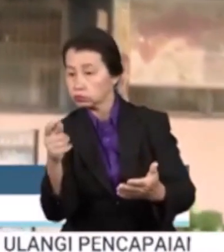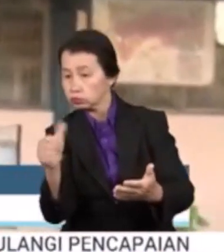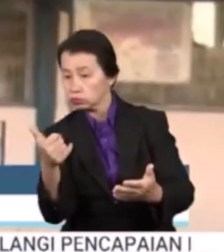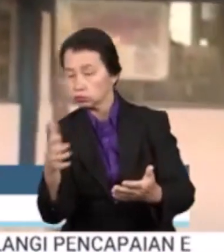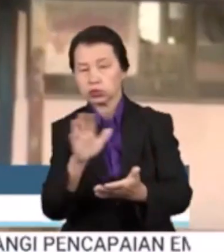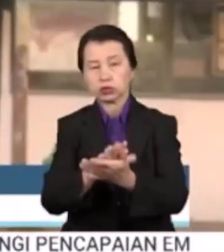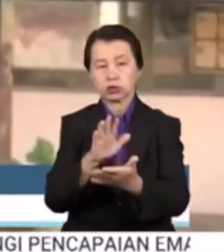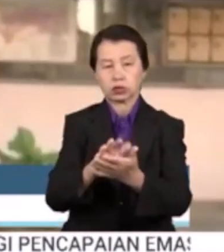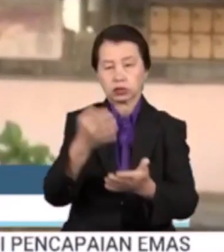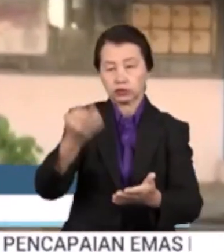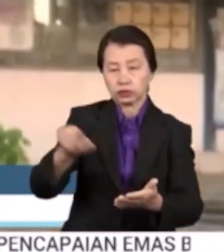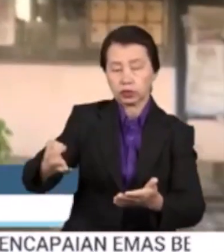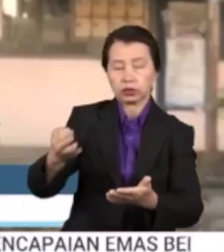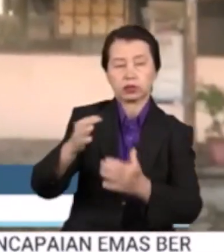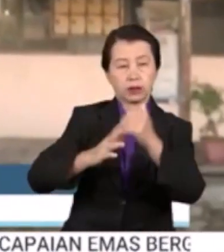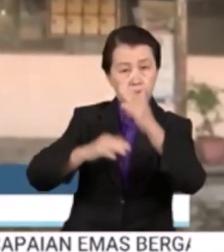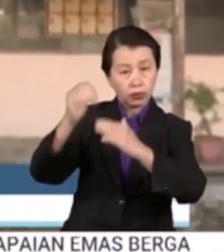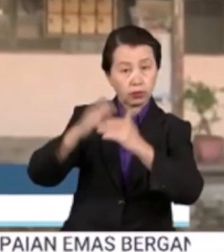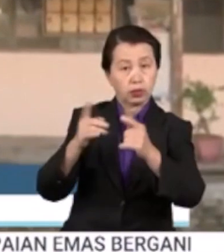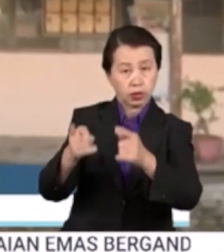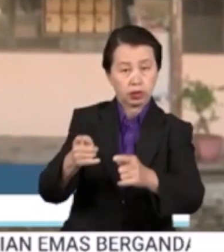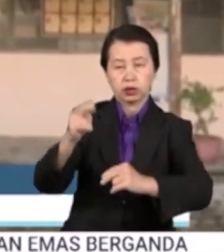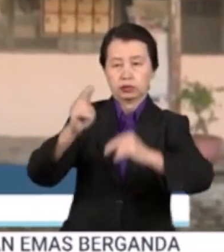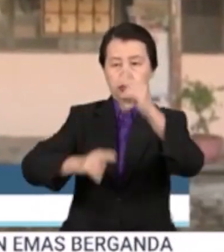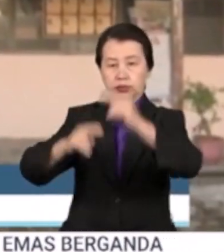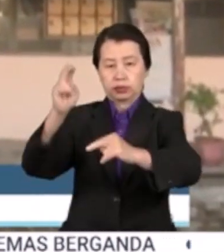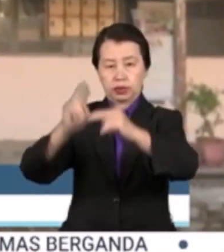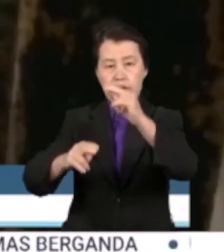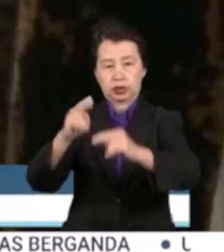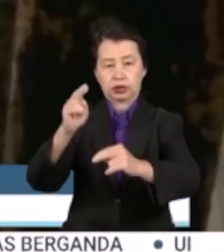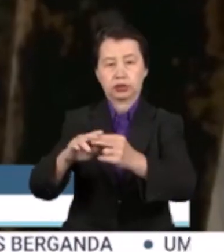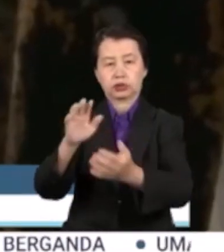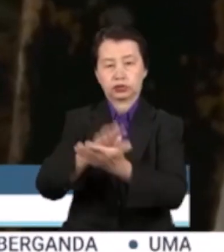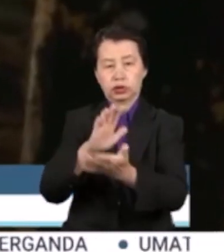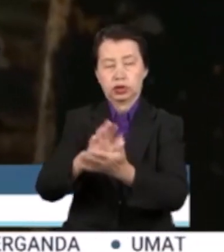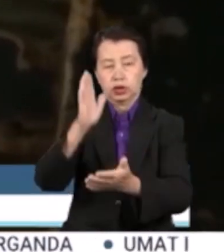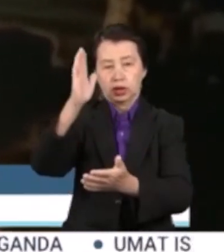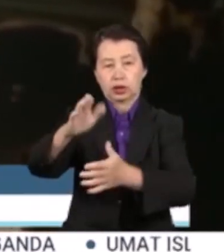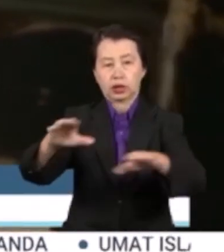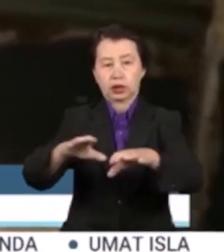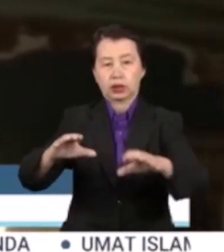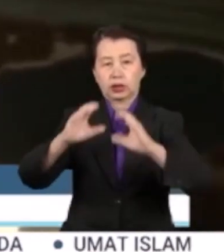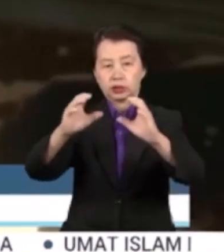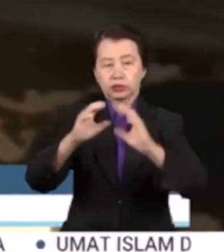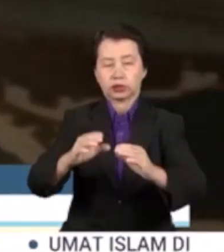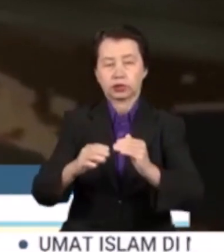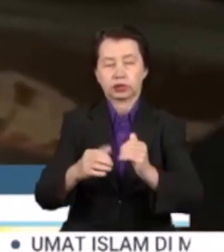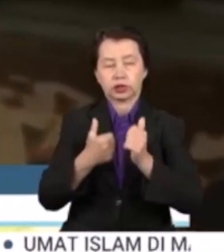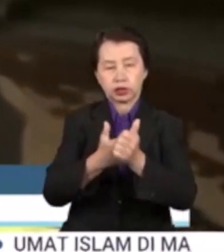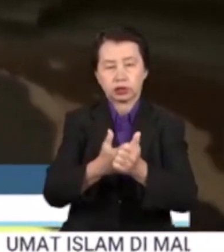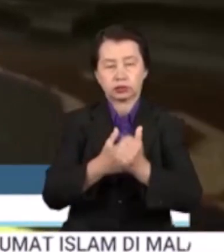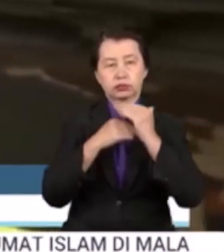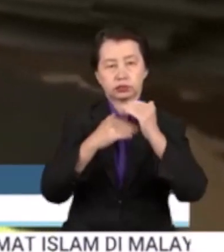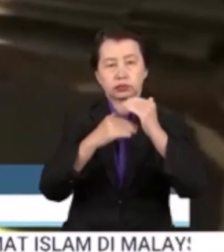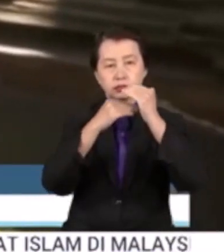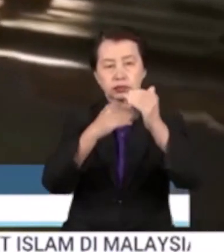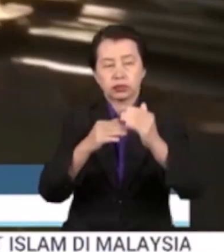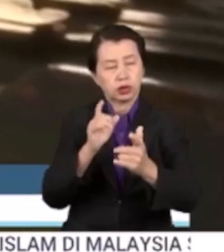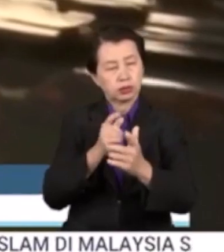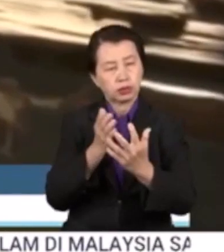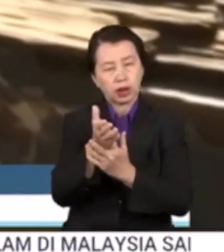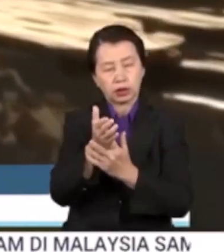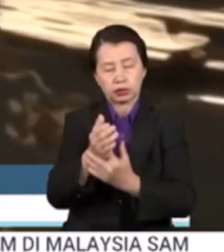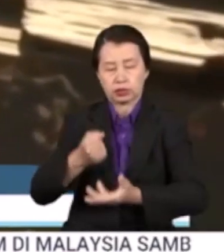komponen atau facility bangunan mereka adalah pembinaan bangunan ini akan dilaksanakan secara berpasal melalui peruntukan yang